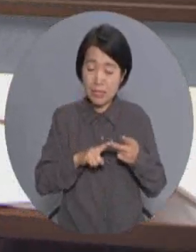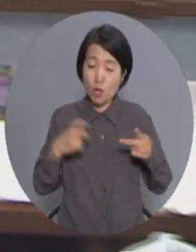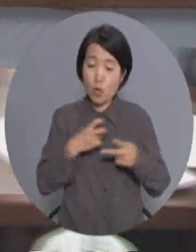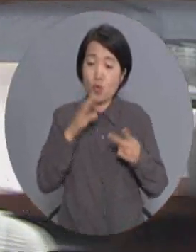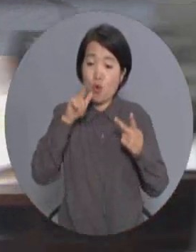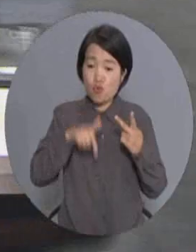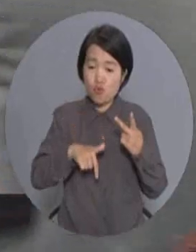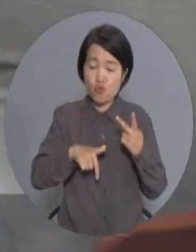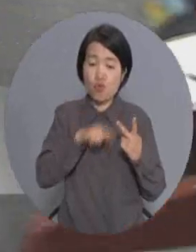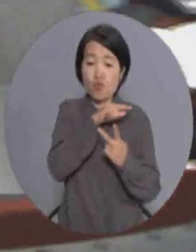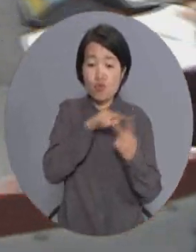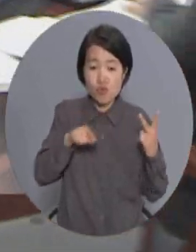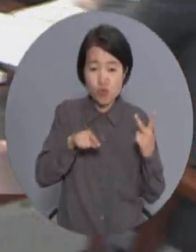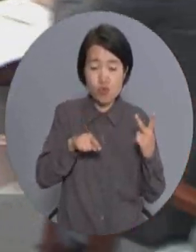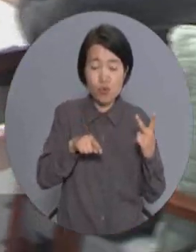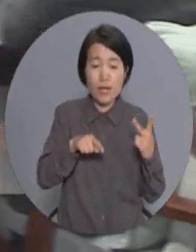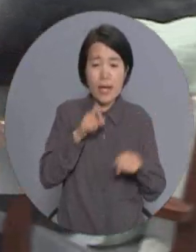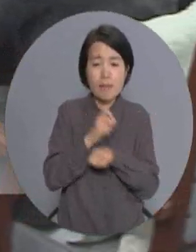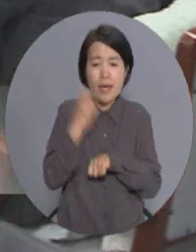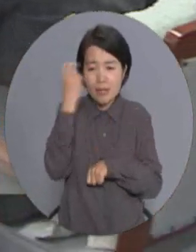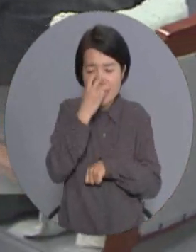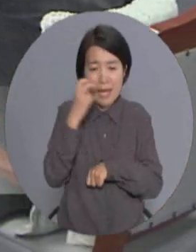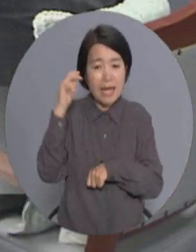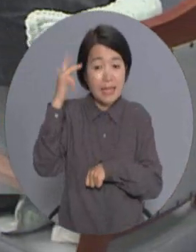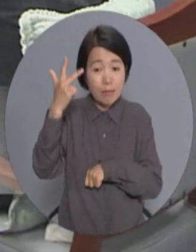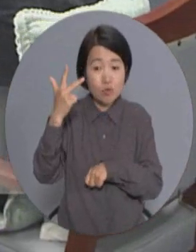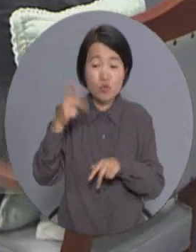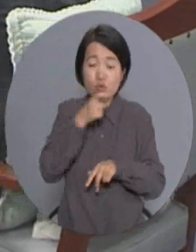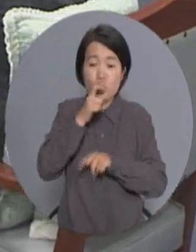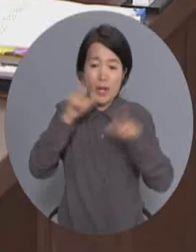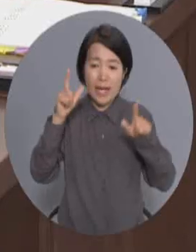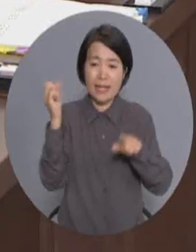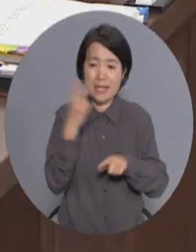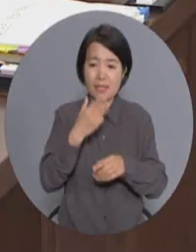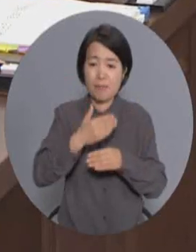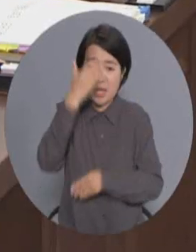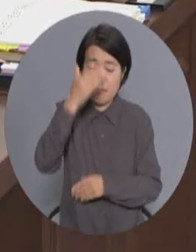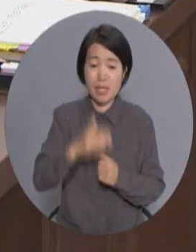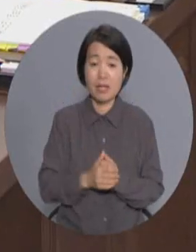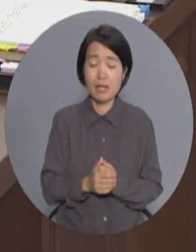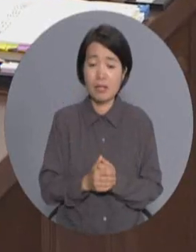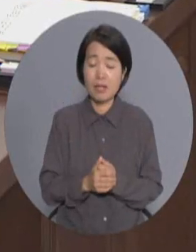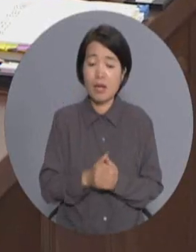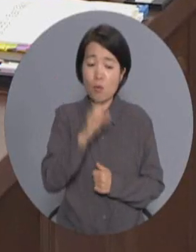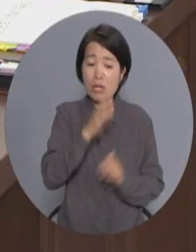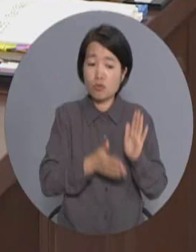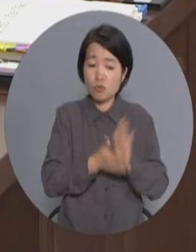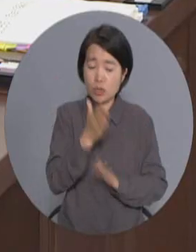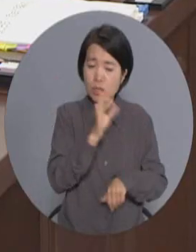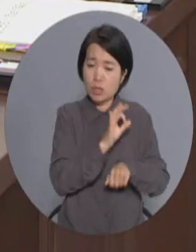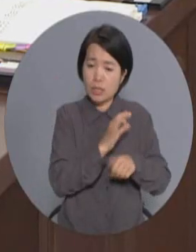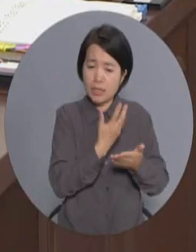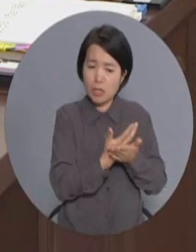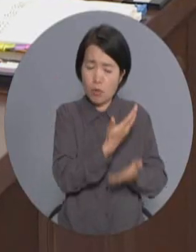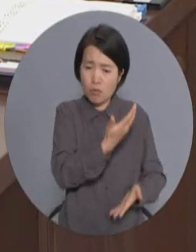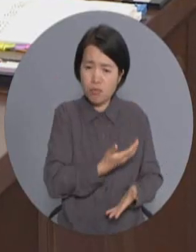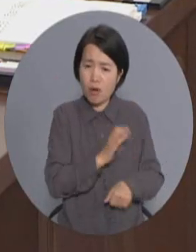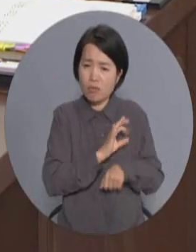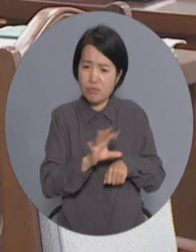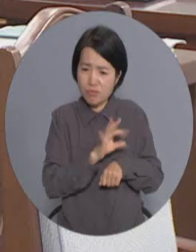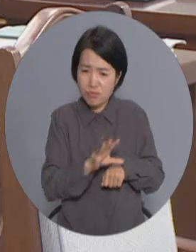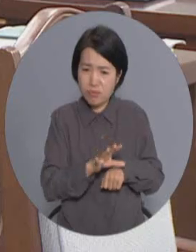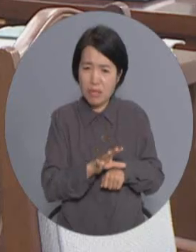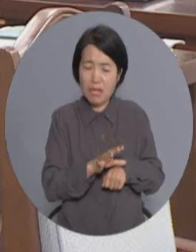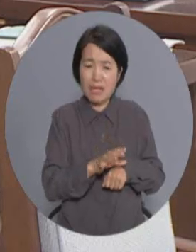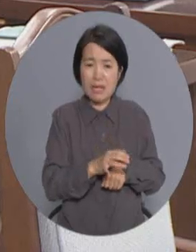대한 행정사무감사는 다음 주 수요일 재개됩니다. 행정사무감사가 광주시의 부실한 자료 제출과 성의